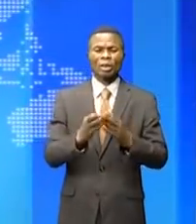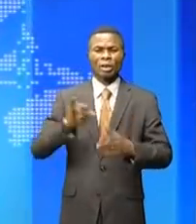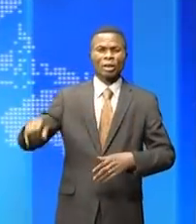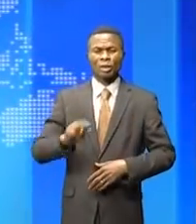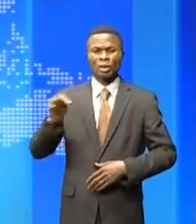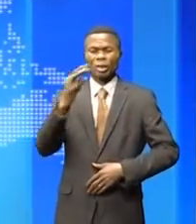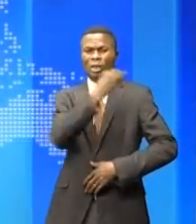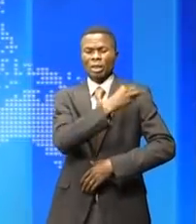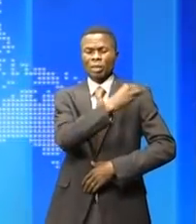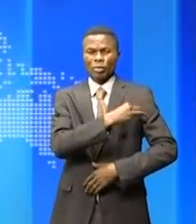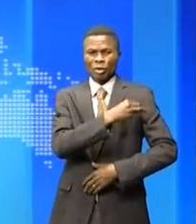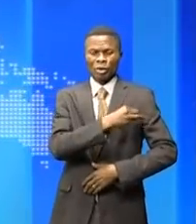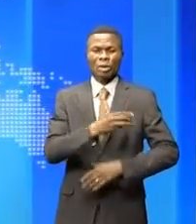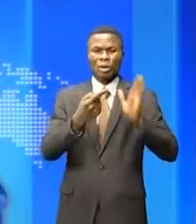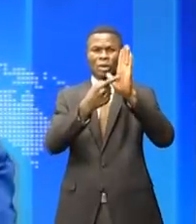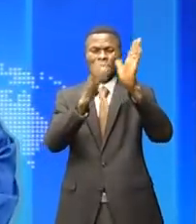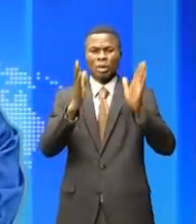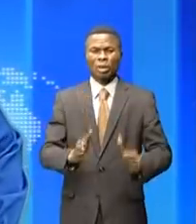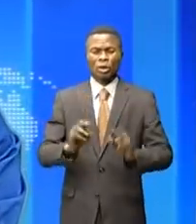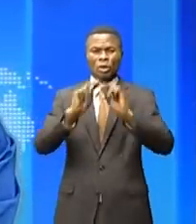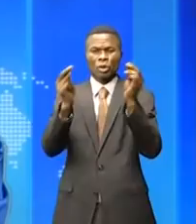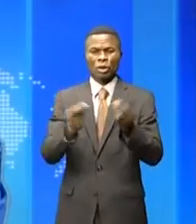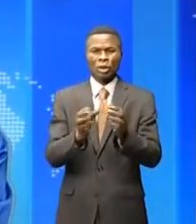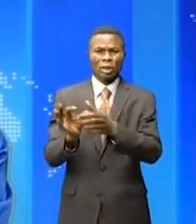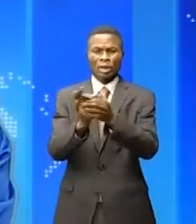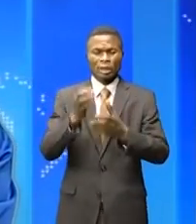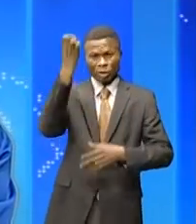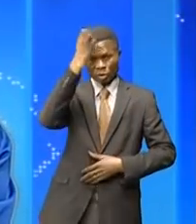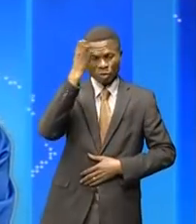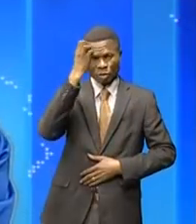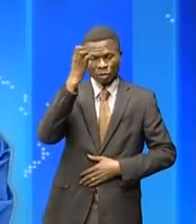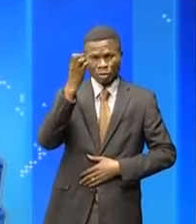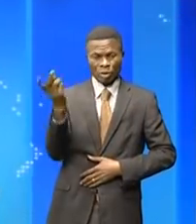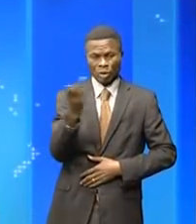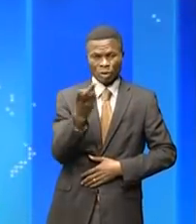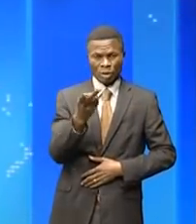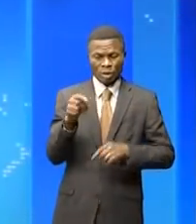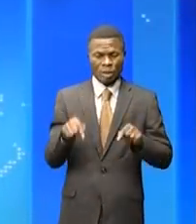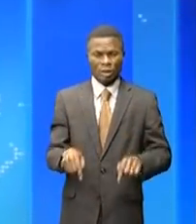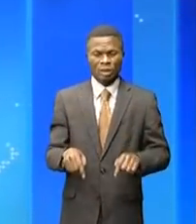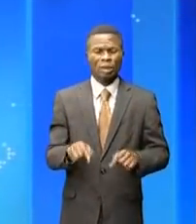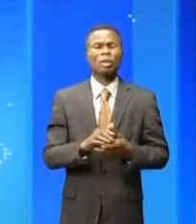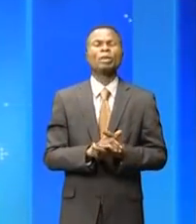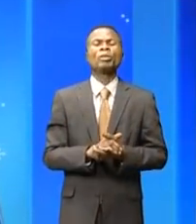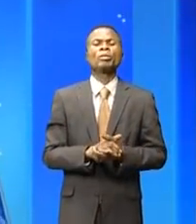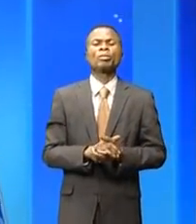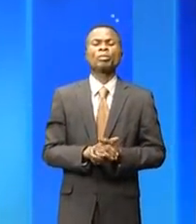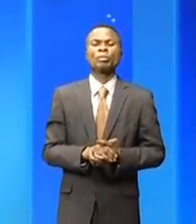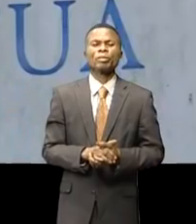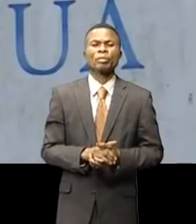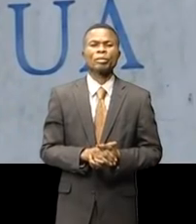marc châtaigner représentant de la délégation de l'union européenne en république démocratique du congo